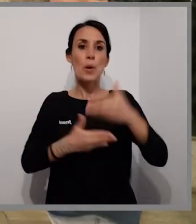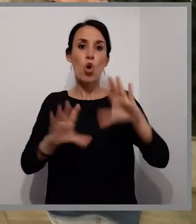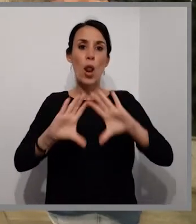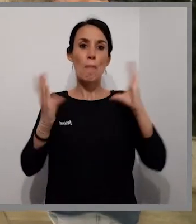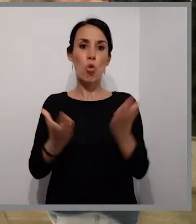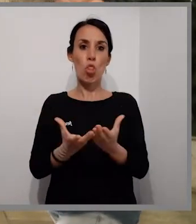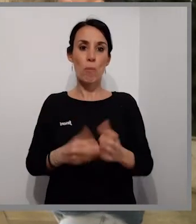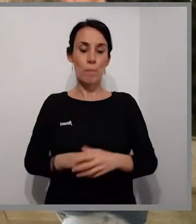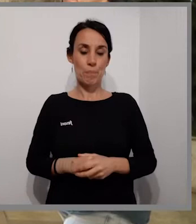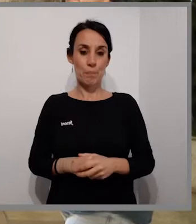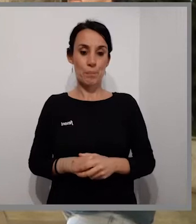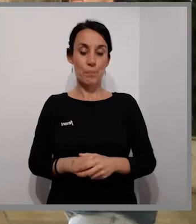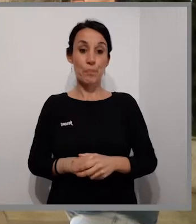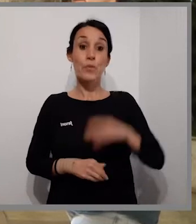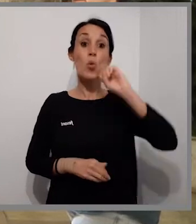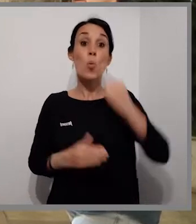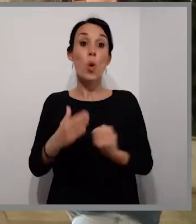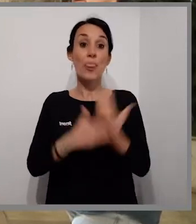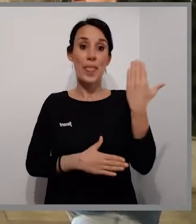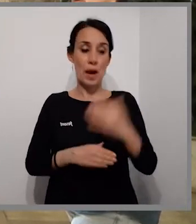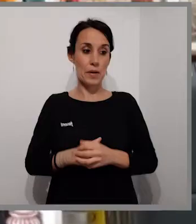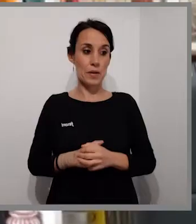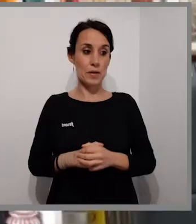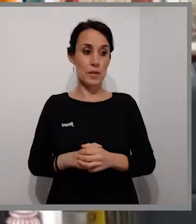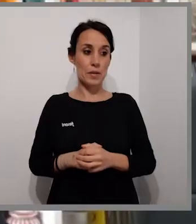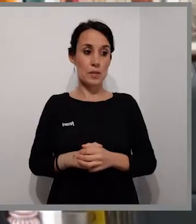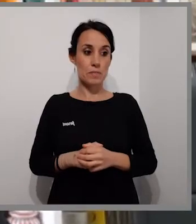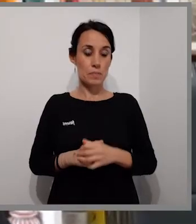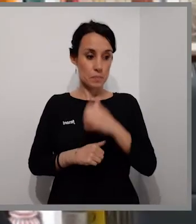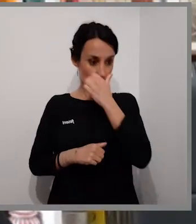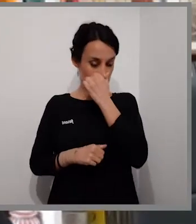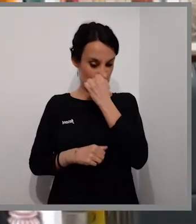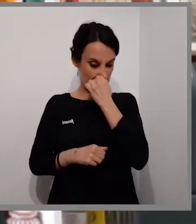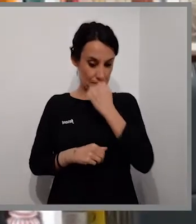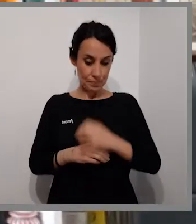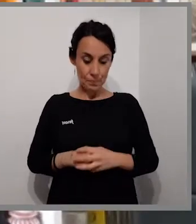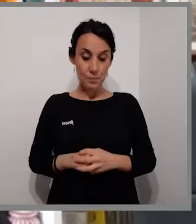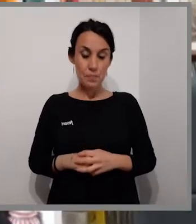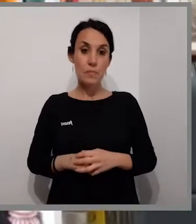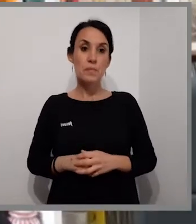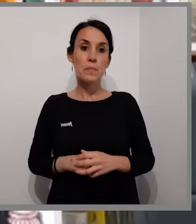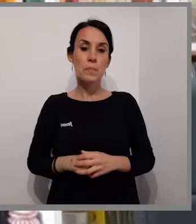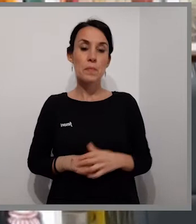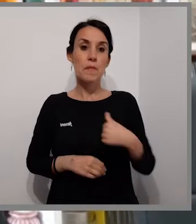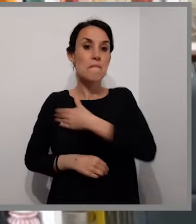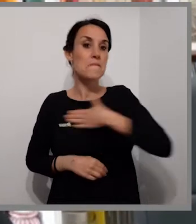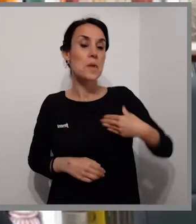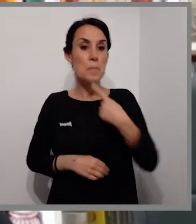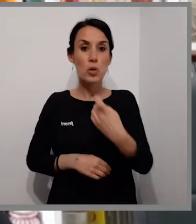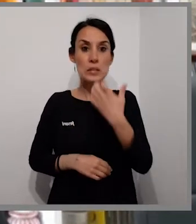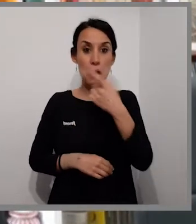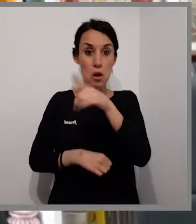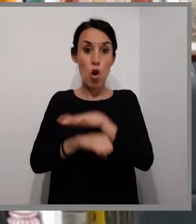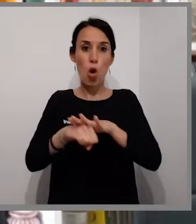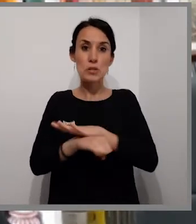Torre, del Mundo. Bon dia, president. Bon dia, Noa. Jo volia preguntar si hi ha ja per part